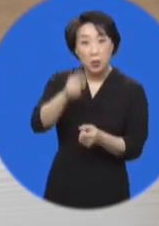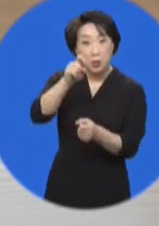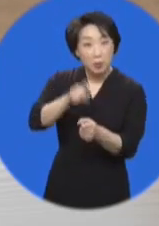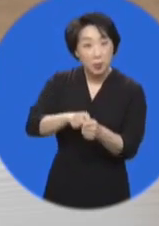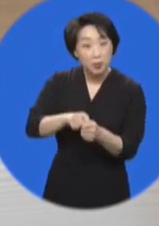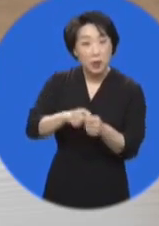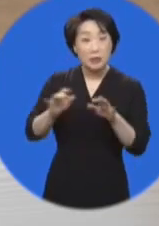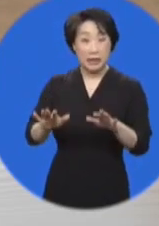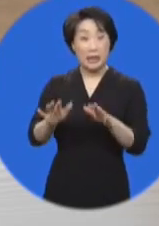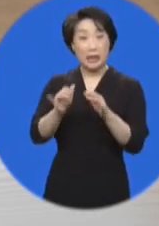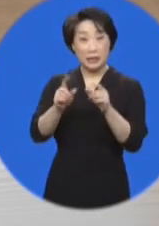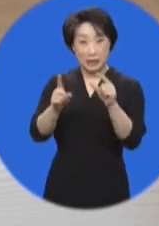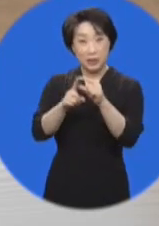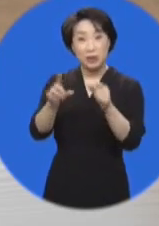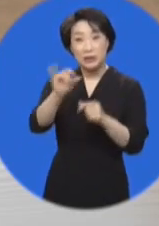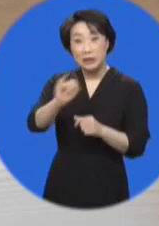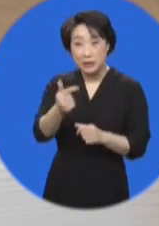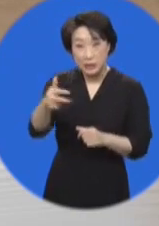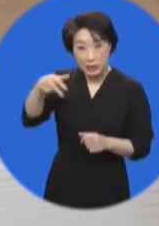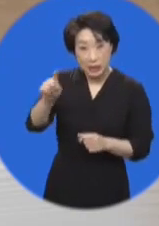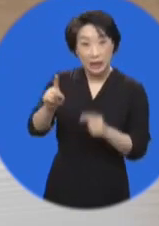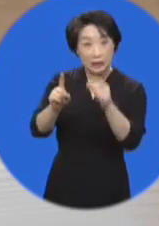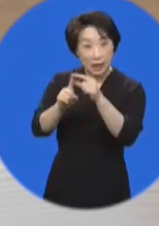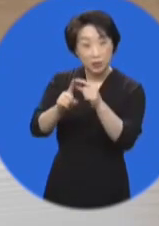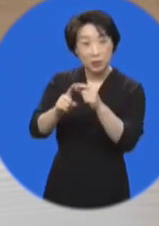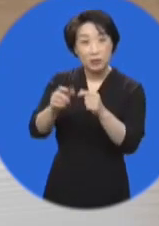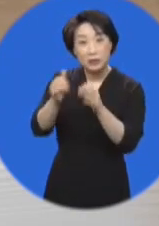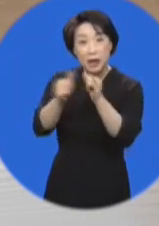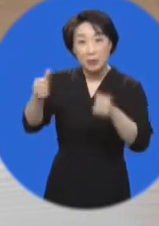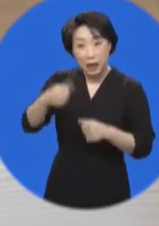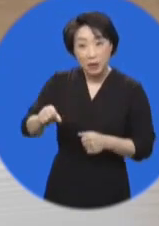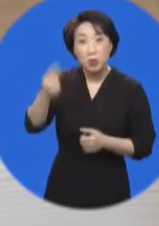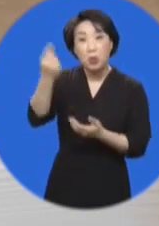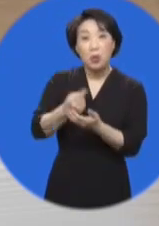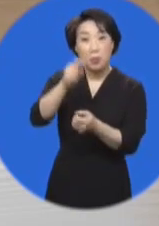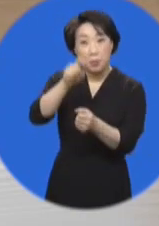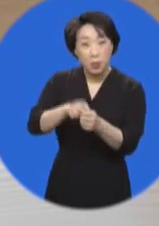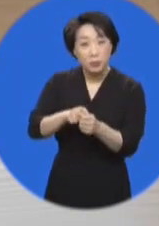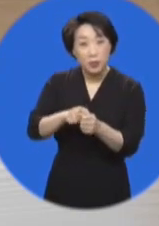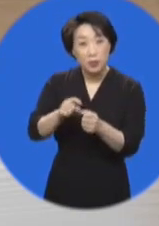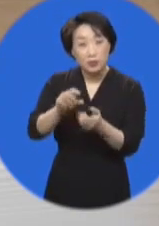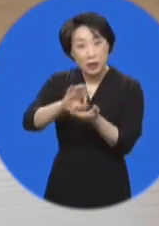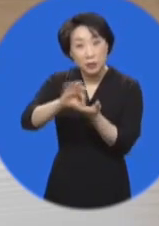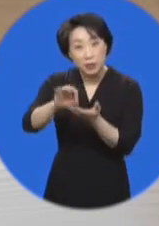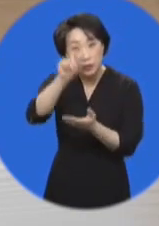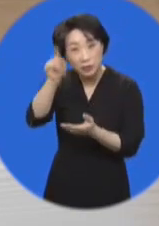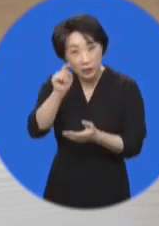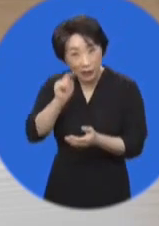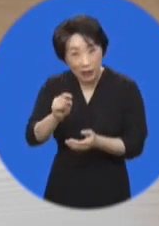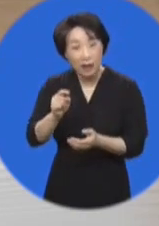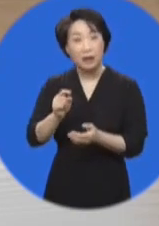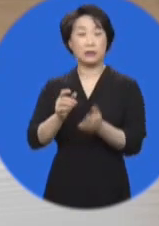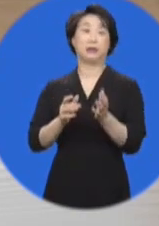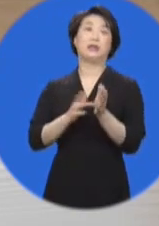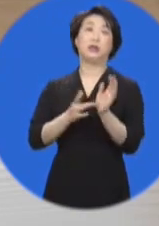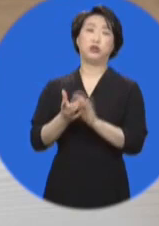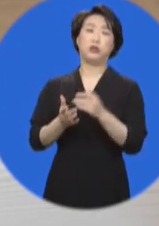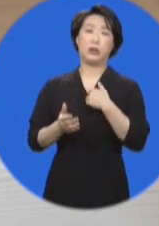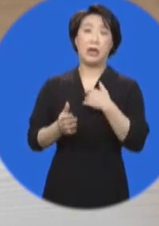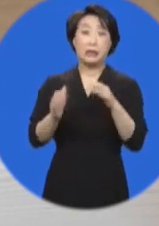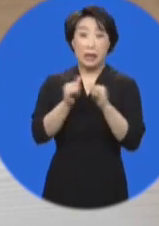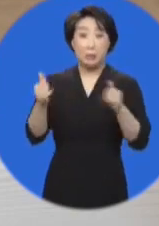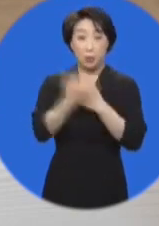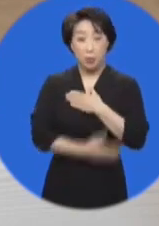왜 인자란 말을 썼을까? 어? 나는 사람의 몸을 입고 사람처럼